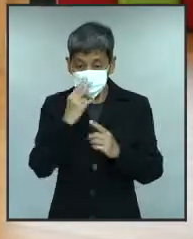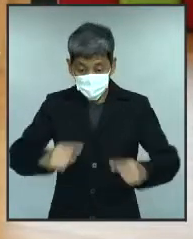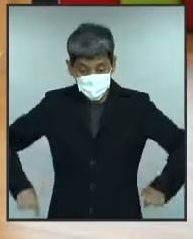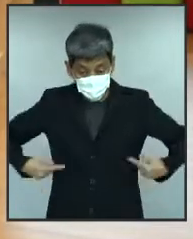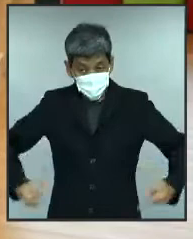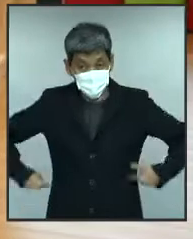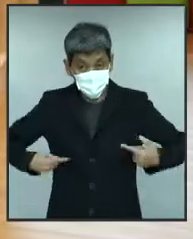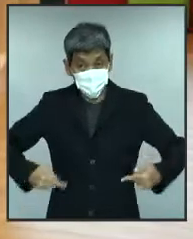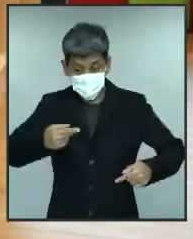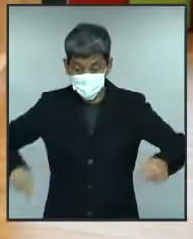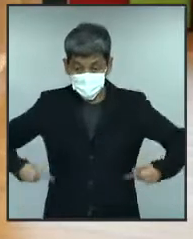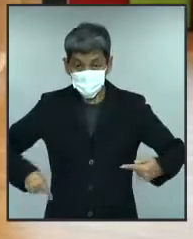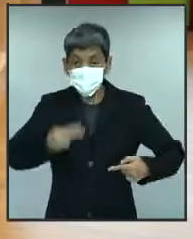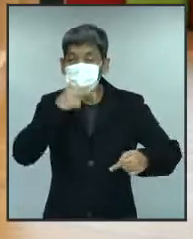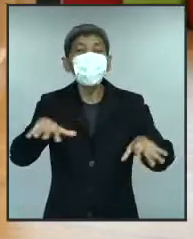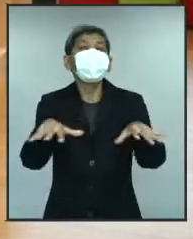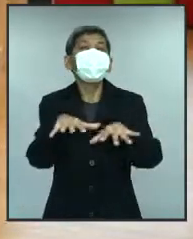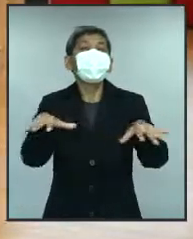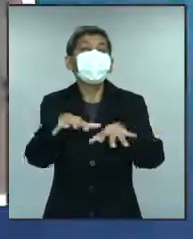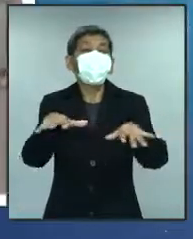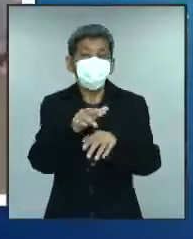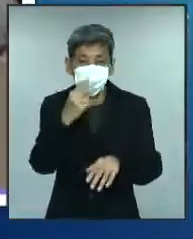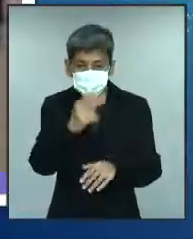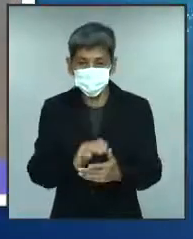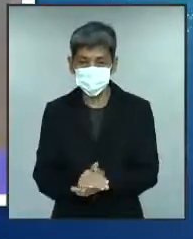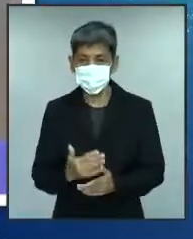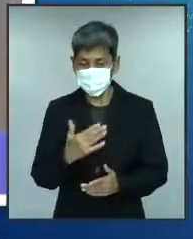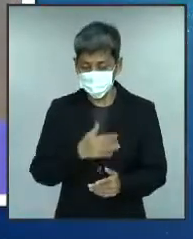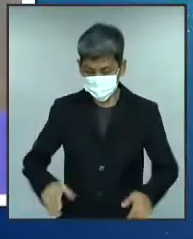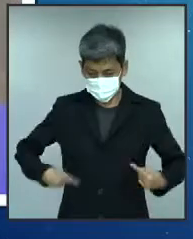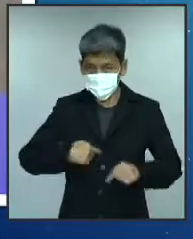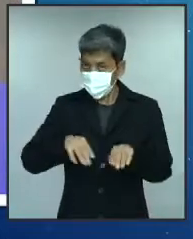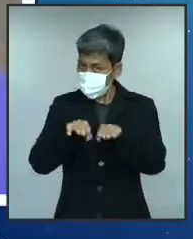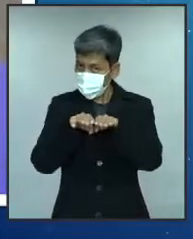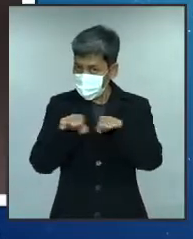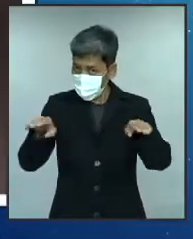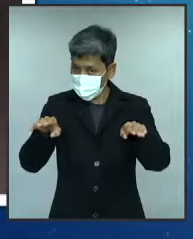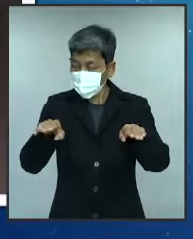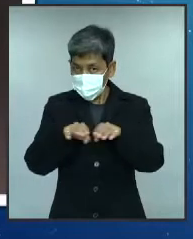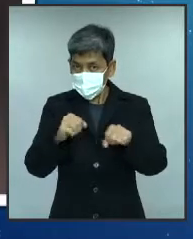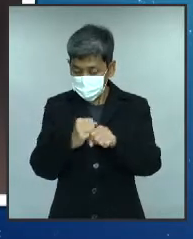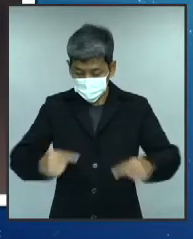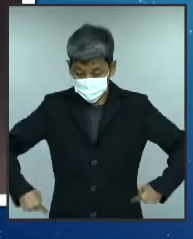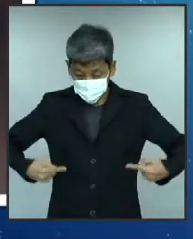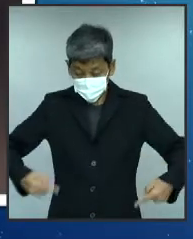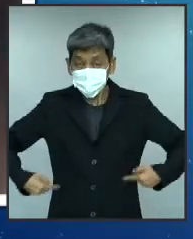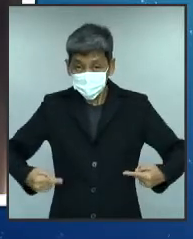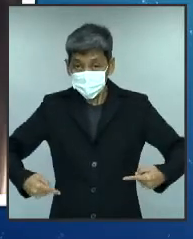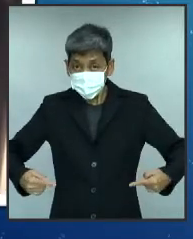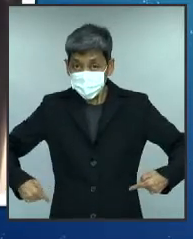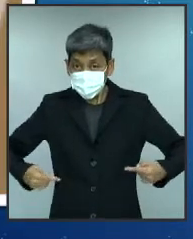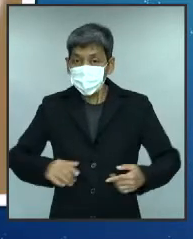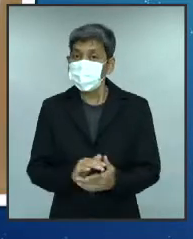องเนี่ยเห็นดูเหมือนซิมเปิลนะ ครับ แต่เราก็ต้องส่งมาตรฐานทางด้านเขาเรียก